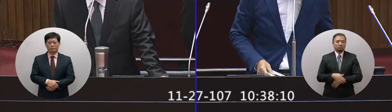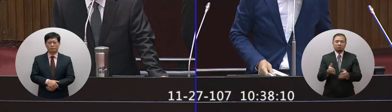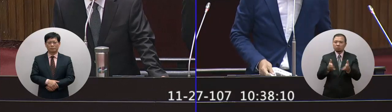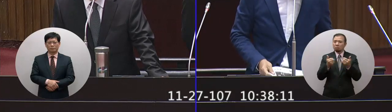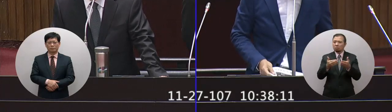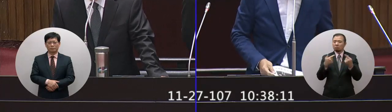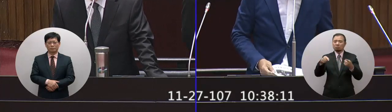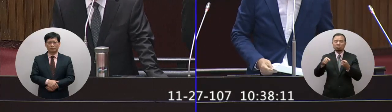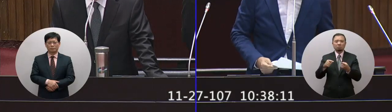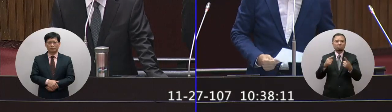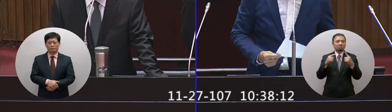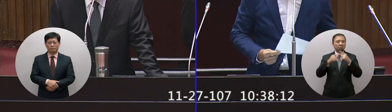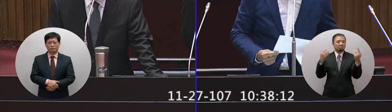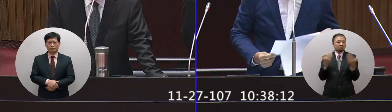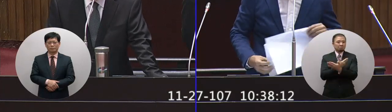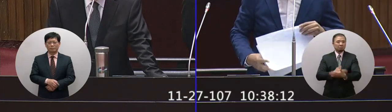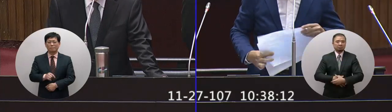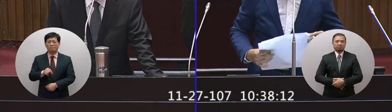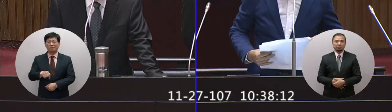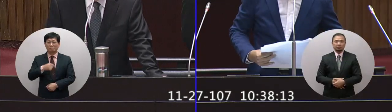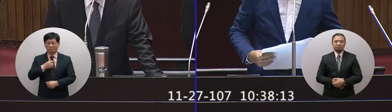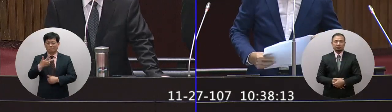大潭早教案在官派委员的主导下长行过关，你觉得人民可以接受吗？我们的林聪贤主委选前丰年社社长被换掉，大家认为是政治清算。院长，我举的这只是一个一些案例啊，你不觉得这些部长这样的发言人还可以做得下去吗？要不要考量？要不要换掉？